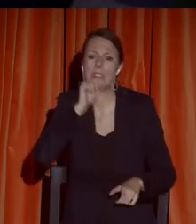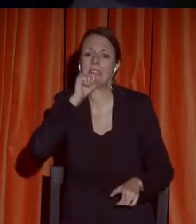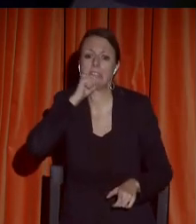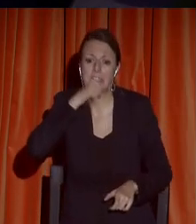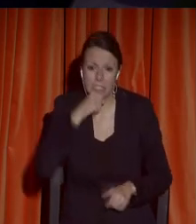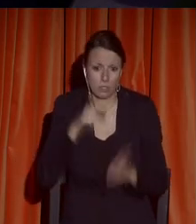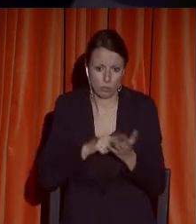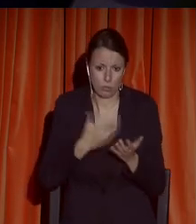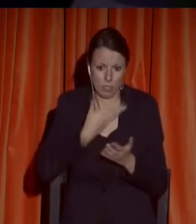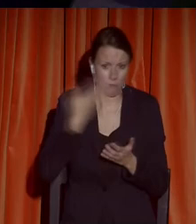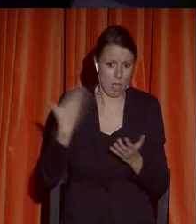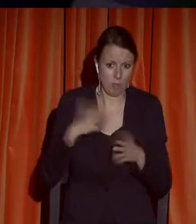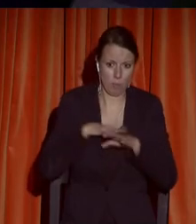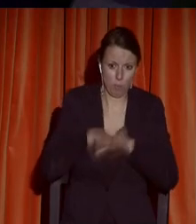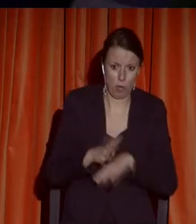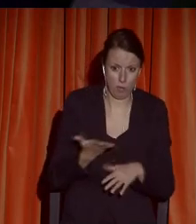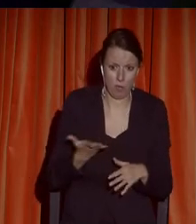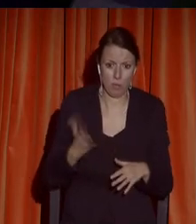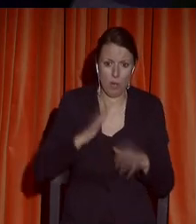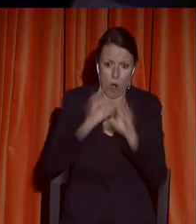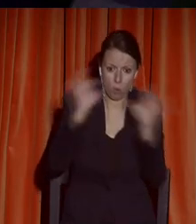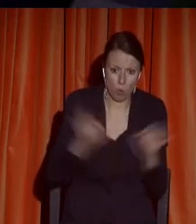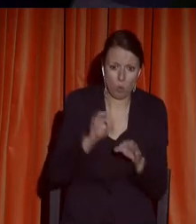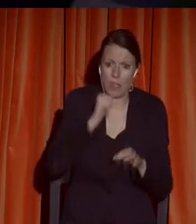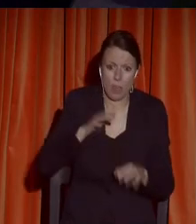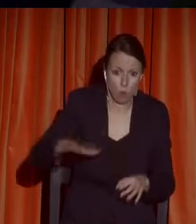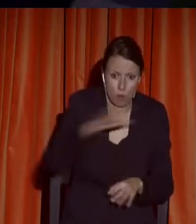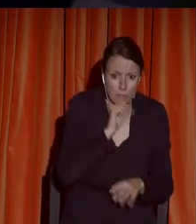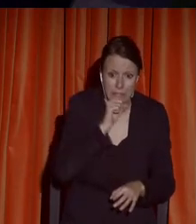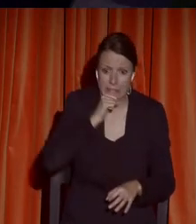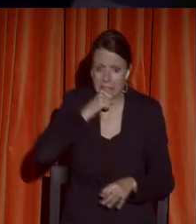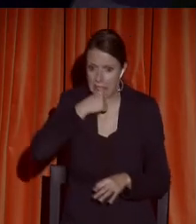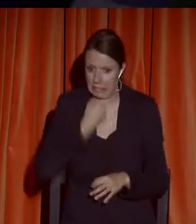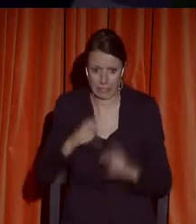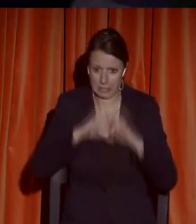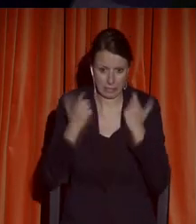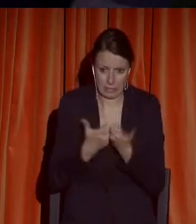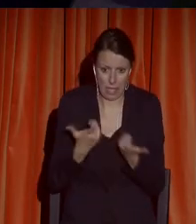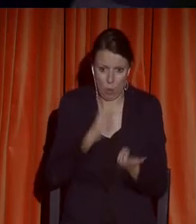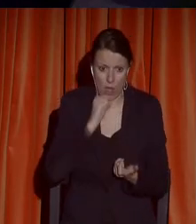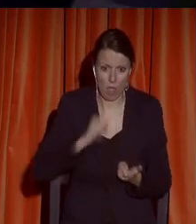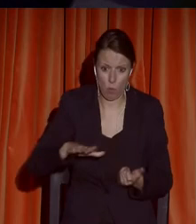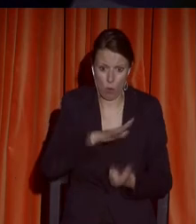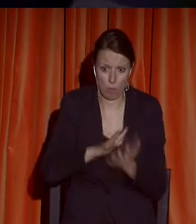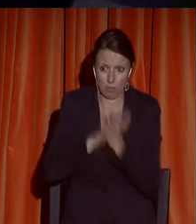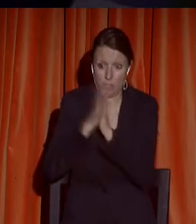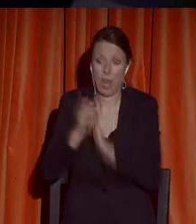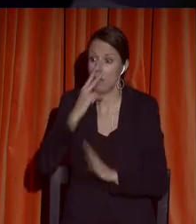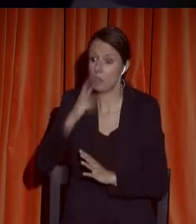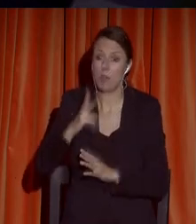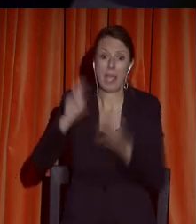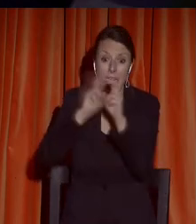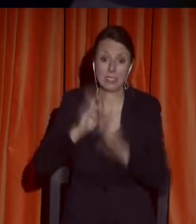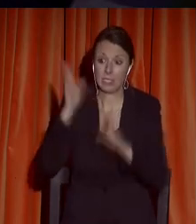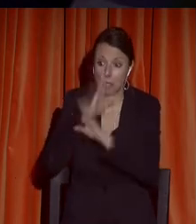Europie. I jak patrzymy całościowo, to kryzys klimatyczny może spowodować takie wysuszenie Afryki,